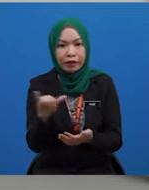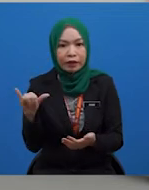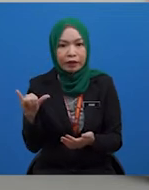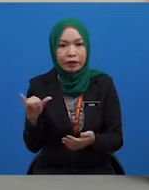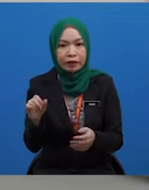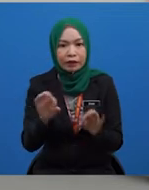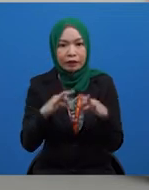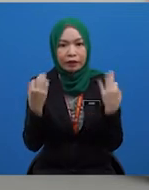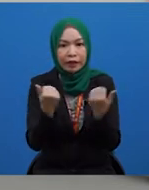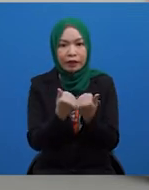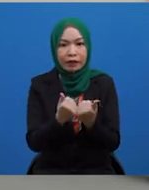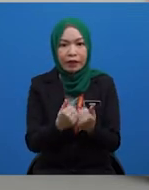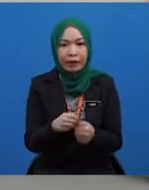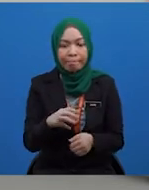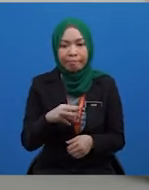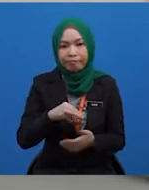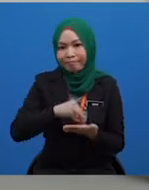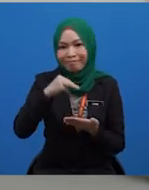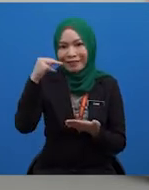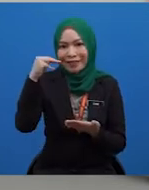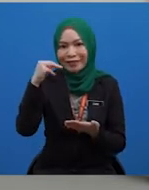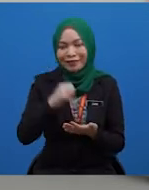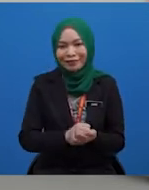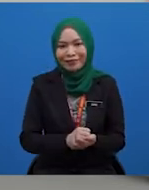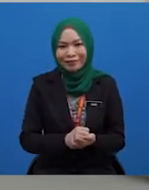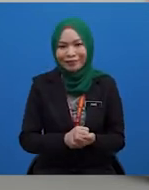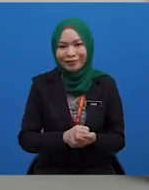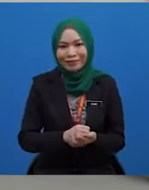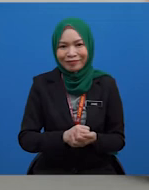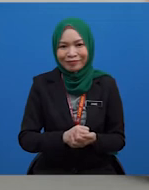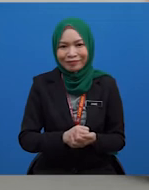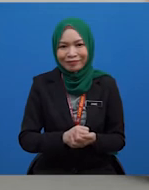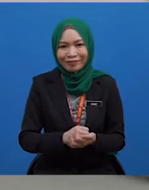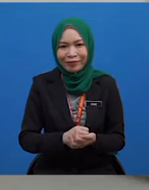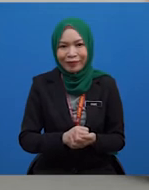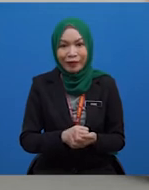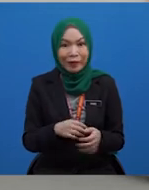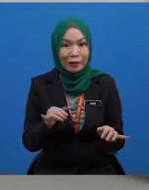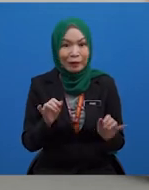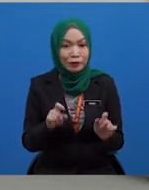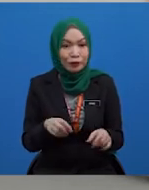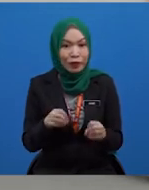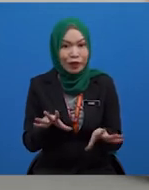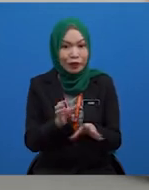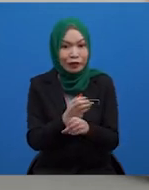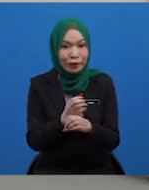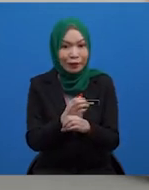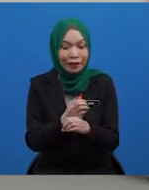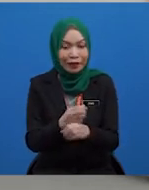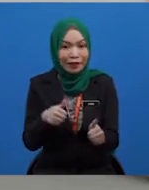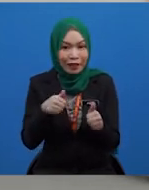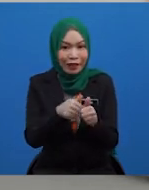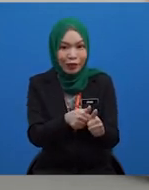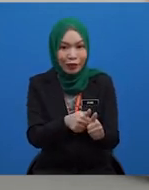memperkenalkan Mi berperisa asam laksa. Ingat tak asam laksa? Yang bersesuaian dengan cita rasa